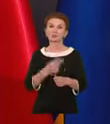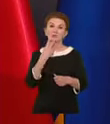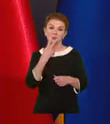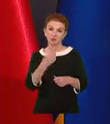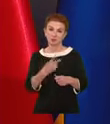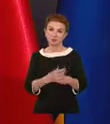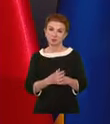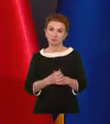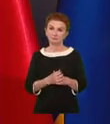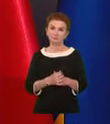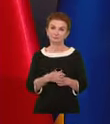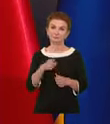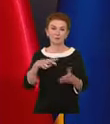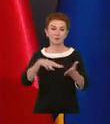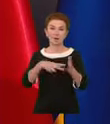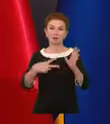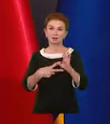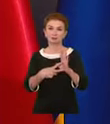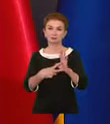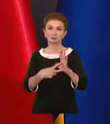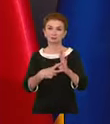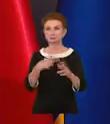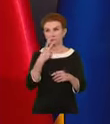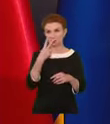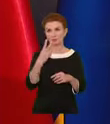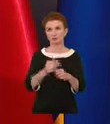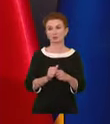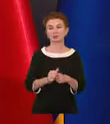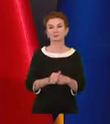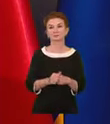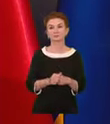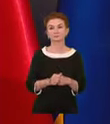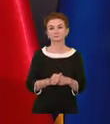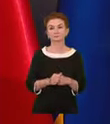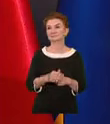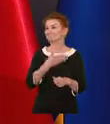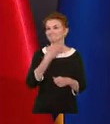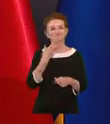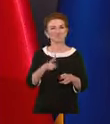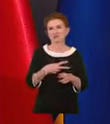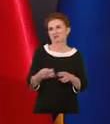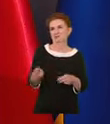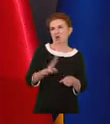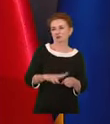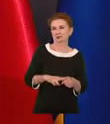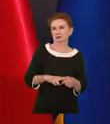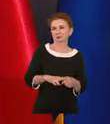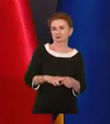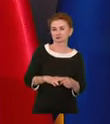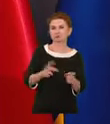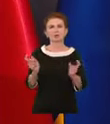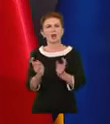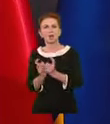zobaczyliście państwo, że ten plan, który widzicie tutaj, nie ma konkretnych dat. Nasi sąsiedzi,